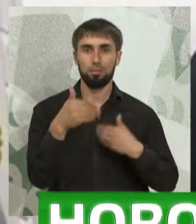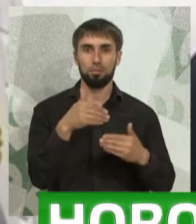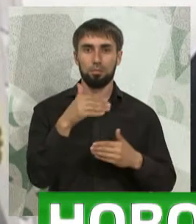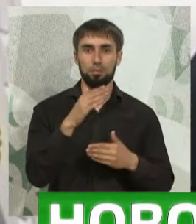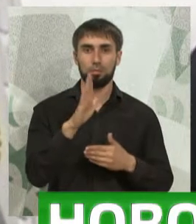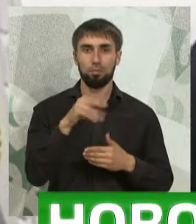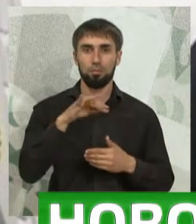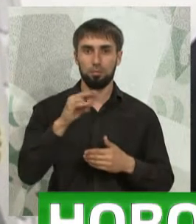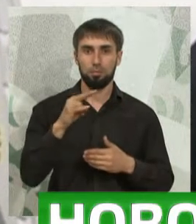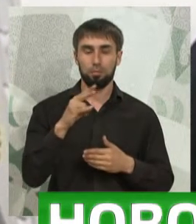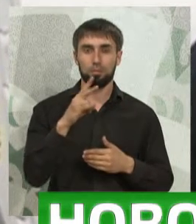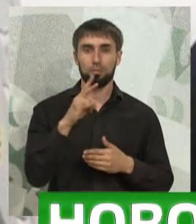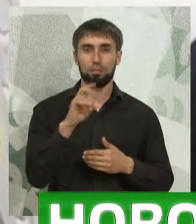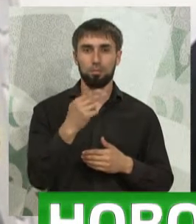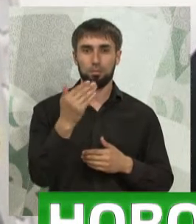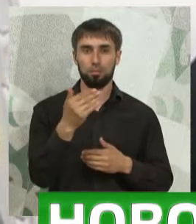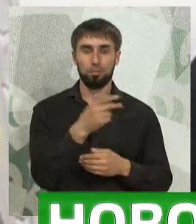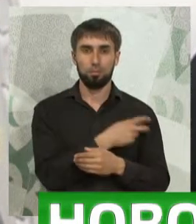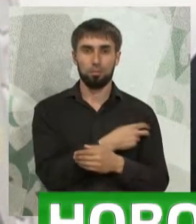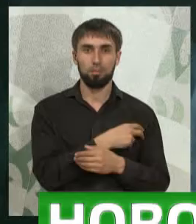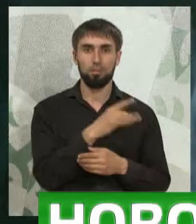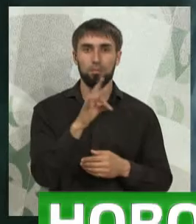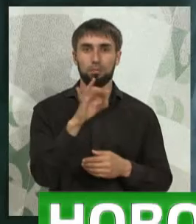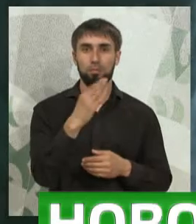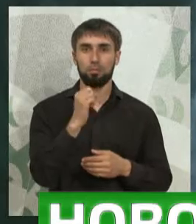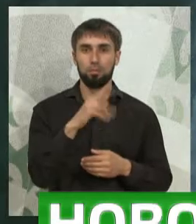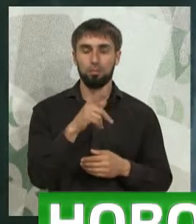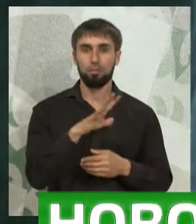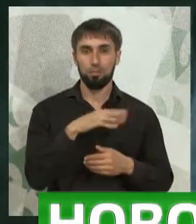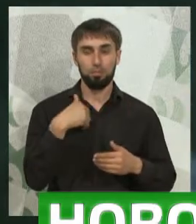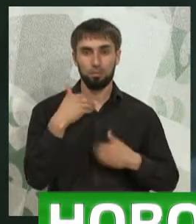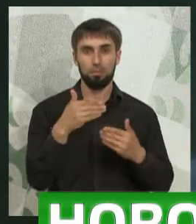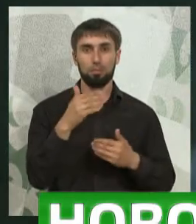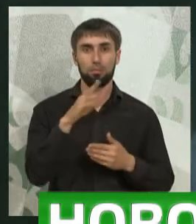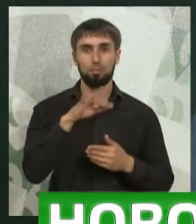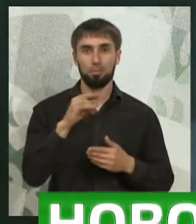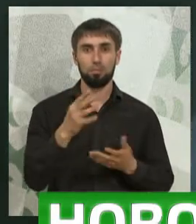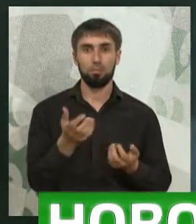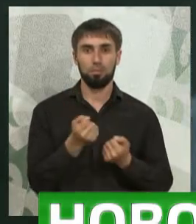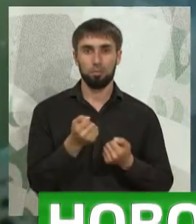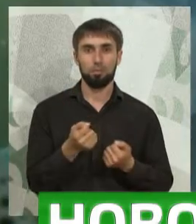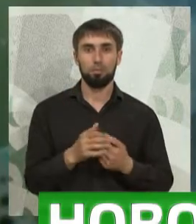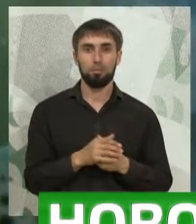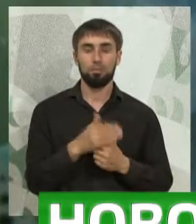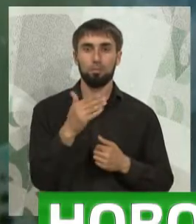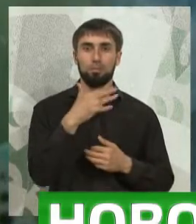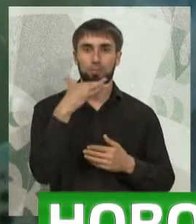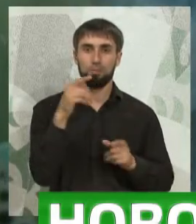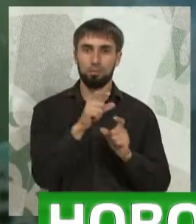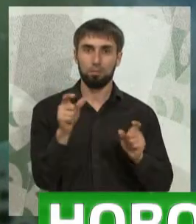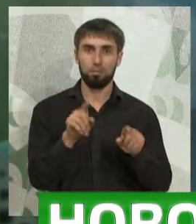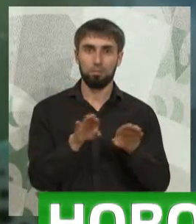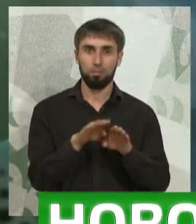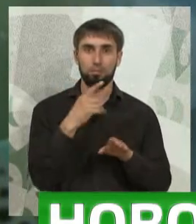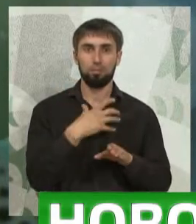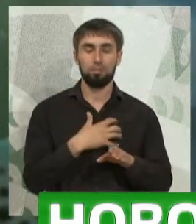президентом Национальной медицинской палаты Леонидом Рошалем, поддержал сам Владимир Путин. Эту статью многие жители республики тоже считают одним